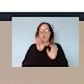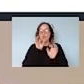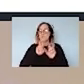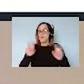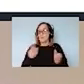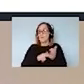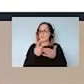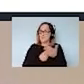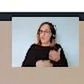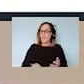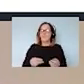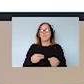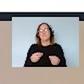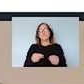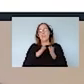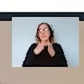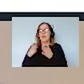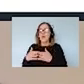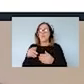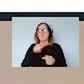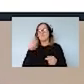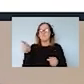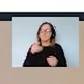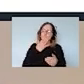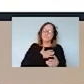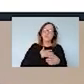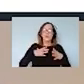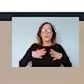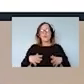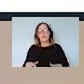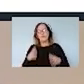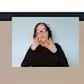czytanie, sprzyjający czytaniu, też literatura jako forma wytchnienia.